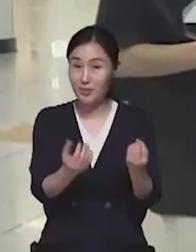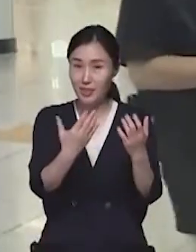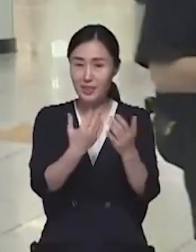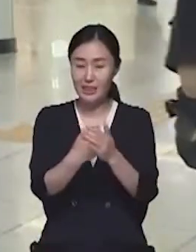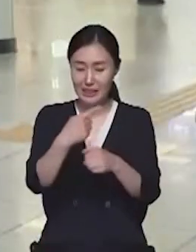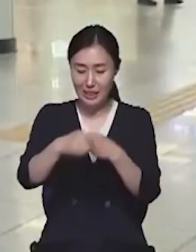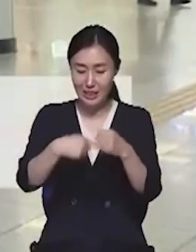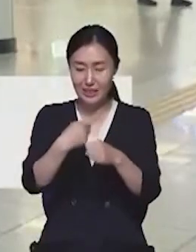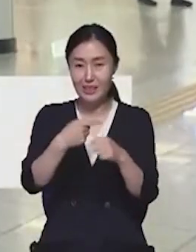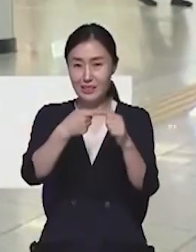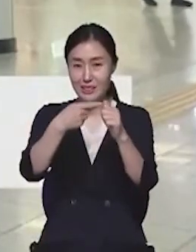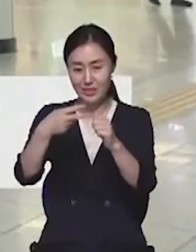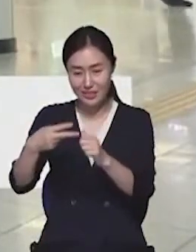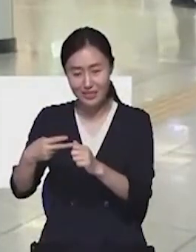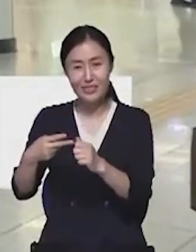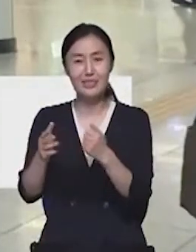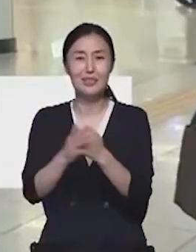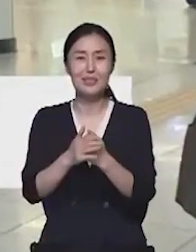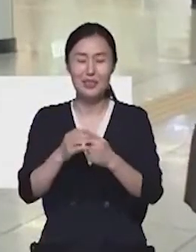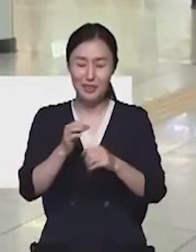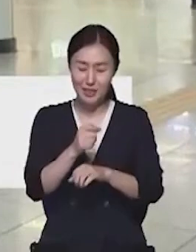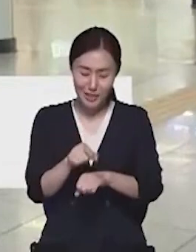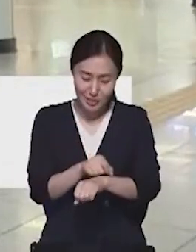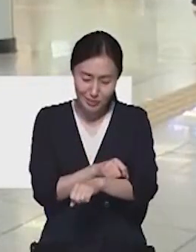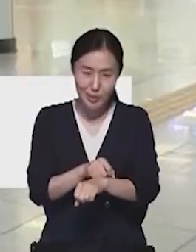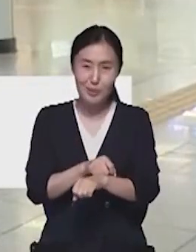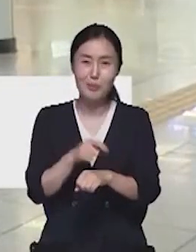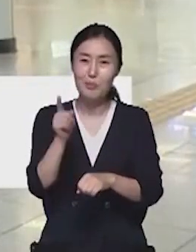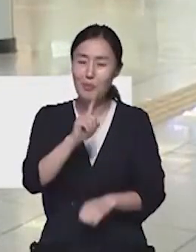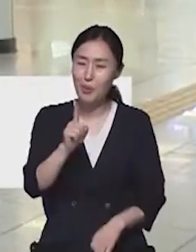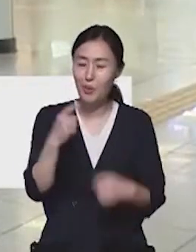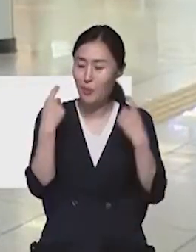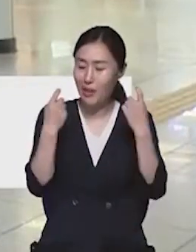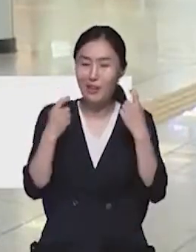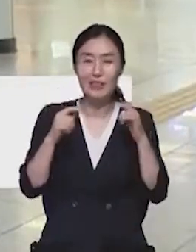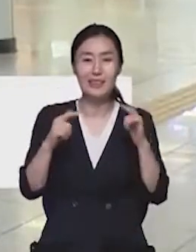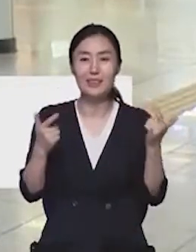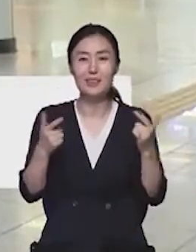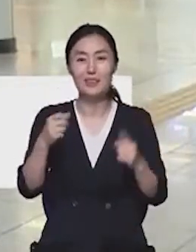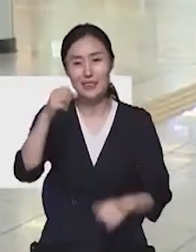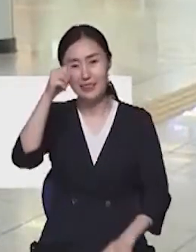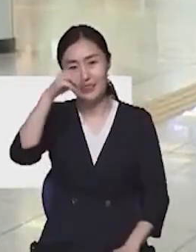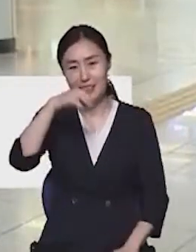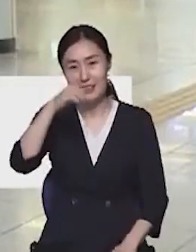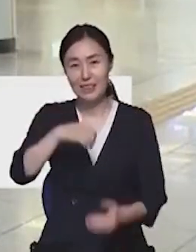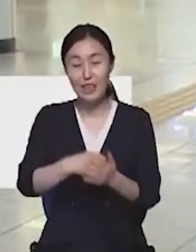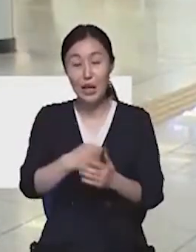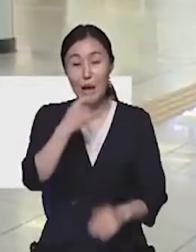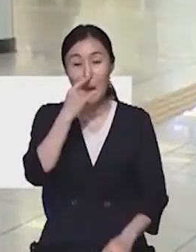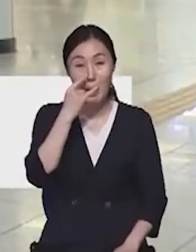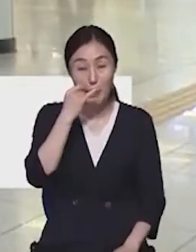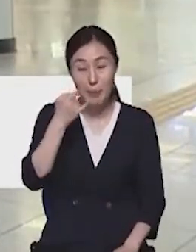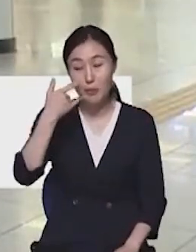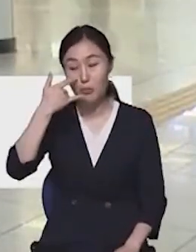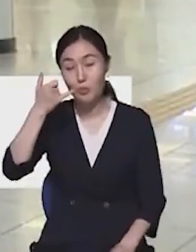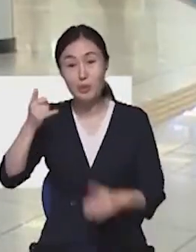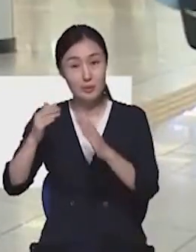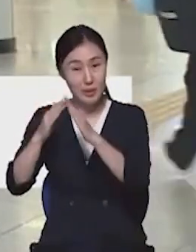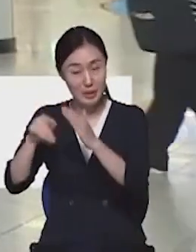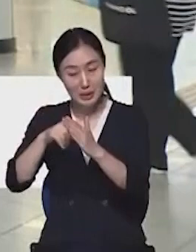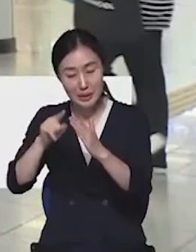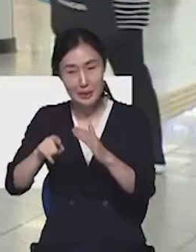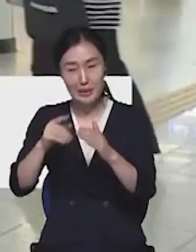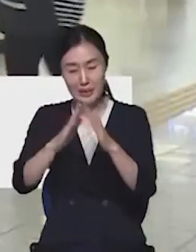아무도 일년에 두 번밖에 없으니까 특별하죠 뭔가 이렇게 그냥 놀러 가는 것도 아니기도 하고 저희 외가에서 가족사진을 찍는다 해가지고